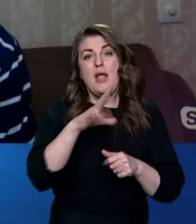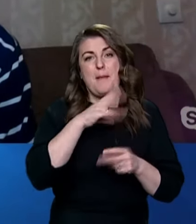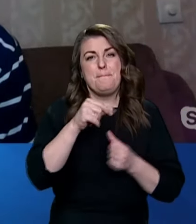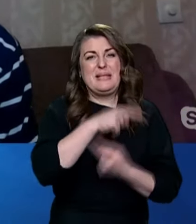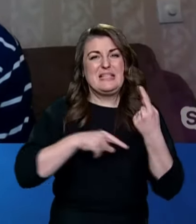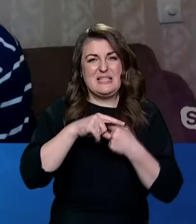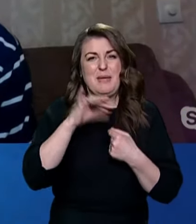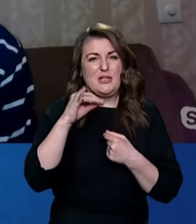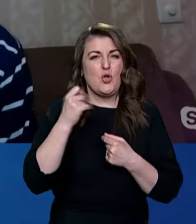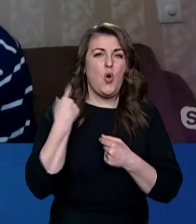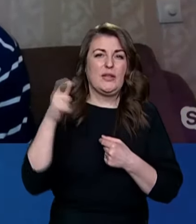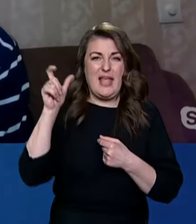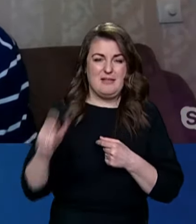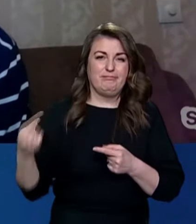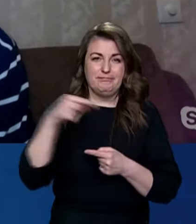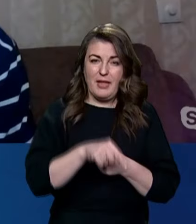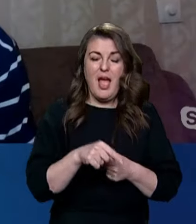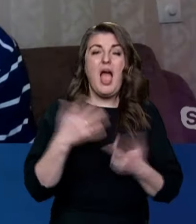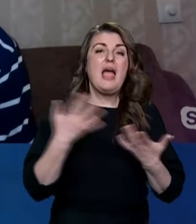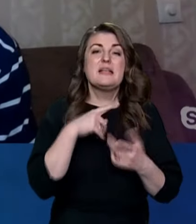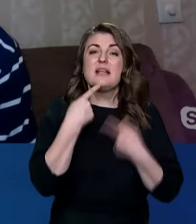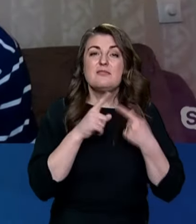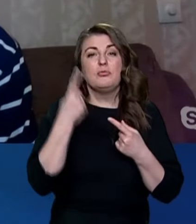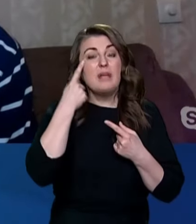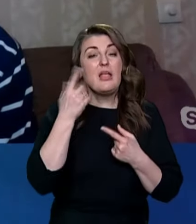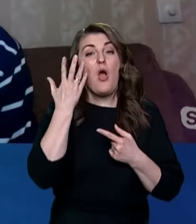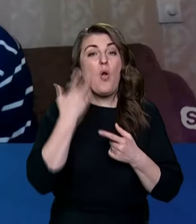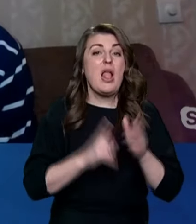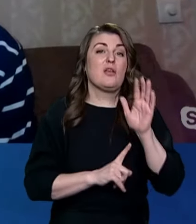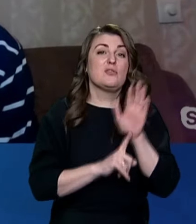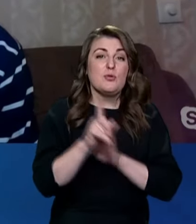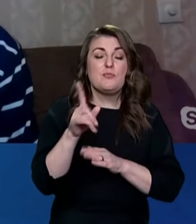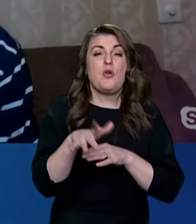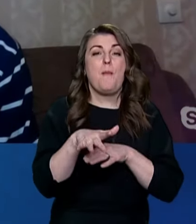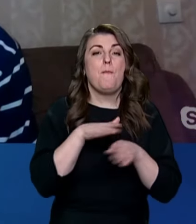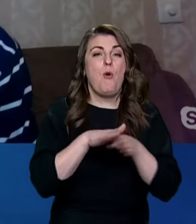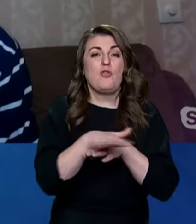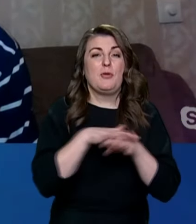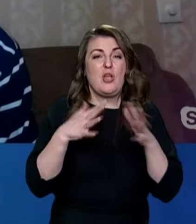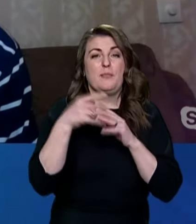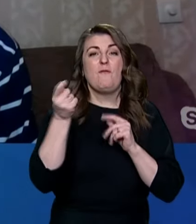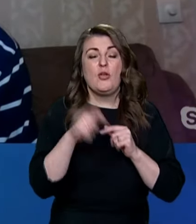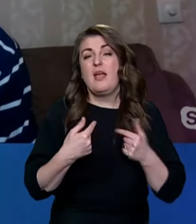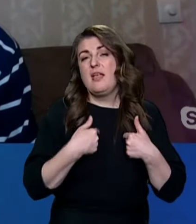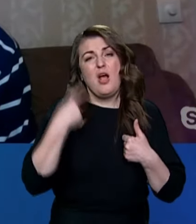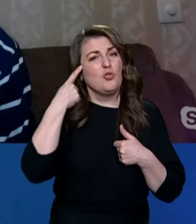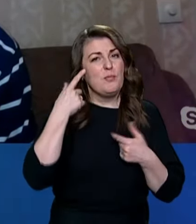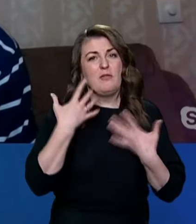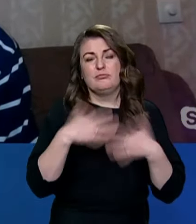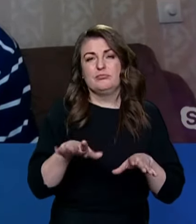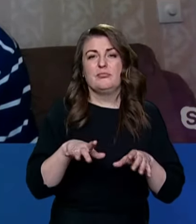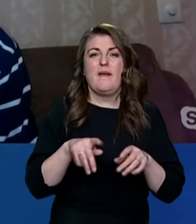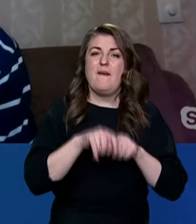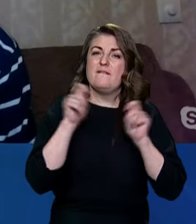бізнесмен з Одеси, з Одещини, який сказав, що, знаєте, коли розпочалась повномасштабна війна, я думав,